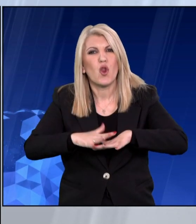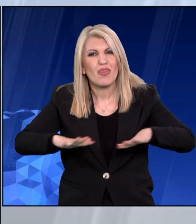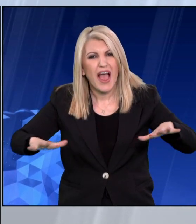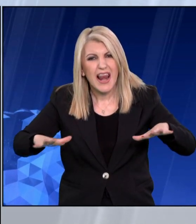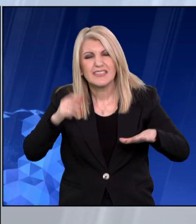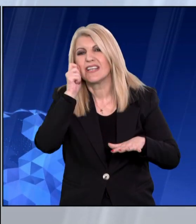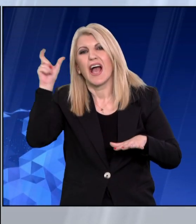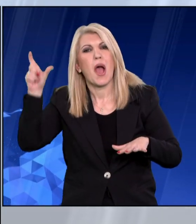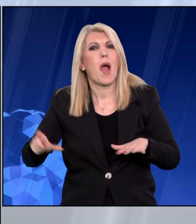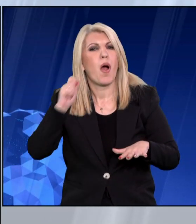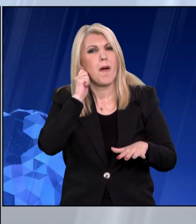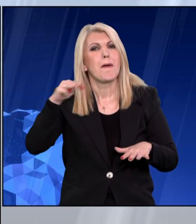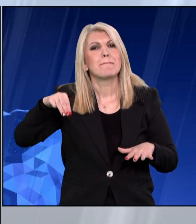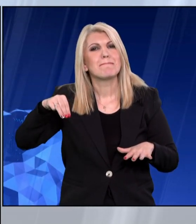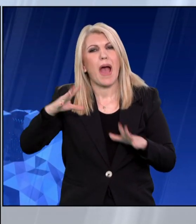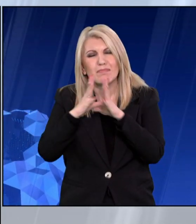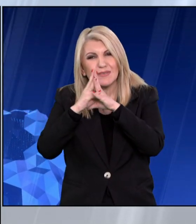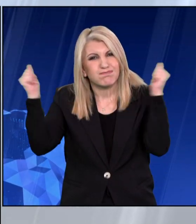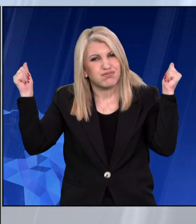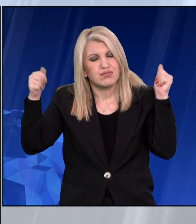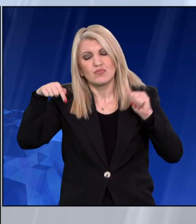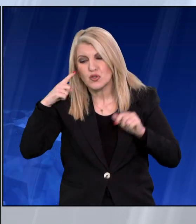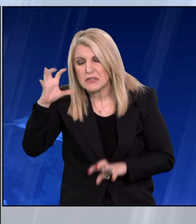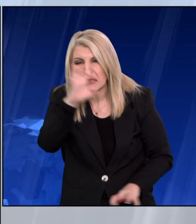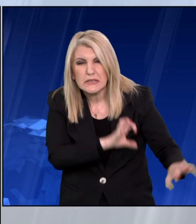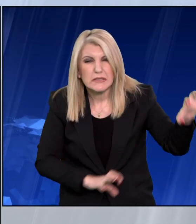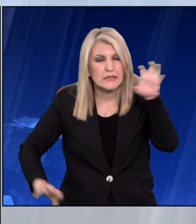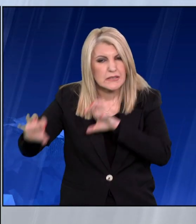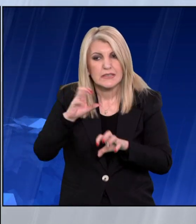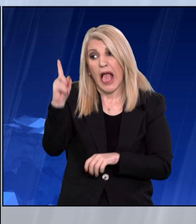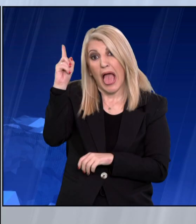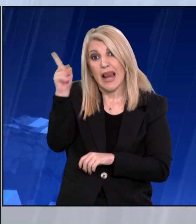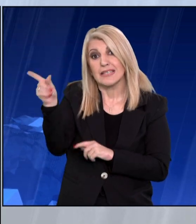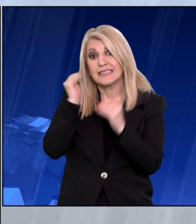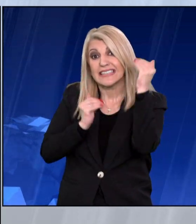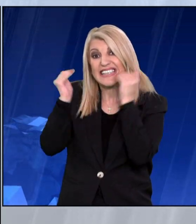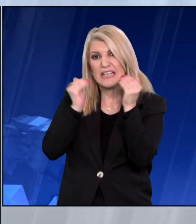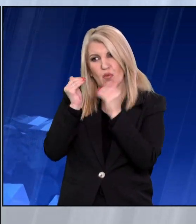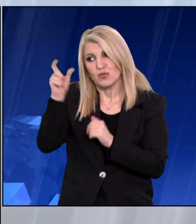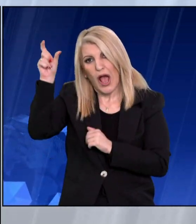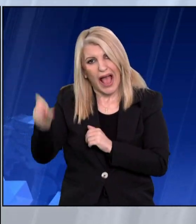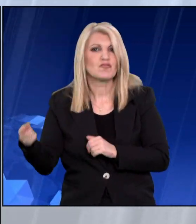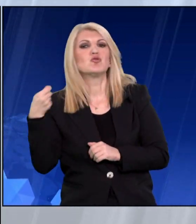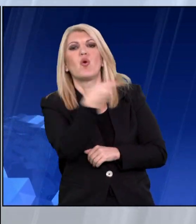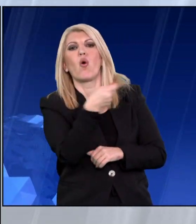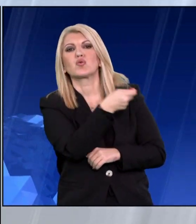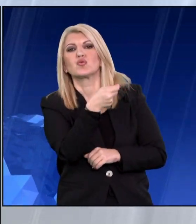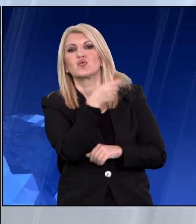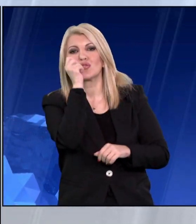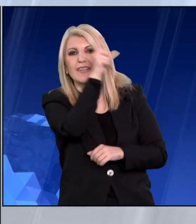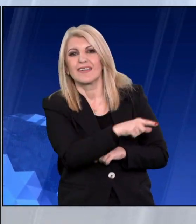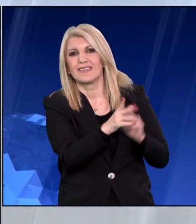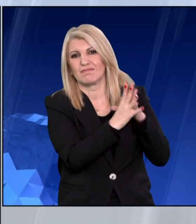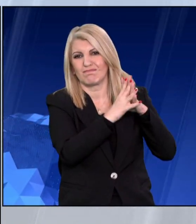συνομιλία κλειδί έχει μπει στο μικροσκόπιο των αρχών ο βασικός ύποπτος ο οποίος χρωστούσε λεφτά στο το θύμα είχε διαγράψει από το facebook